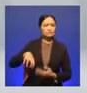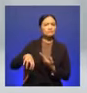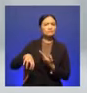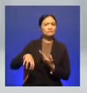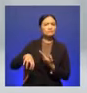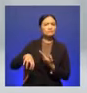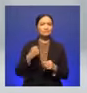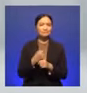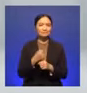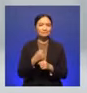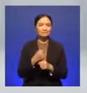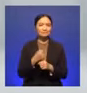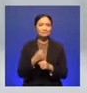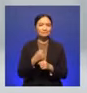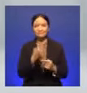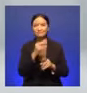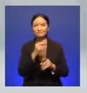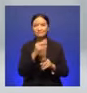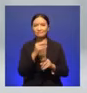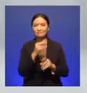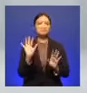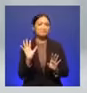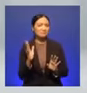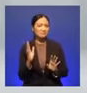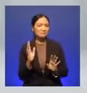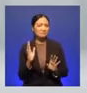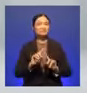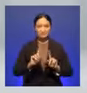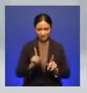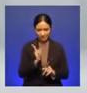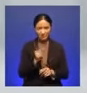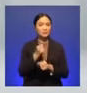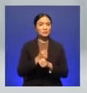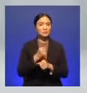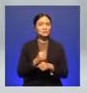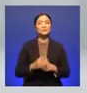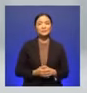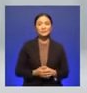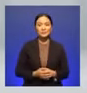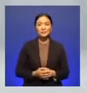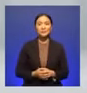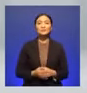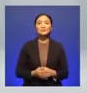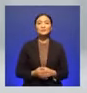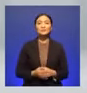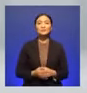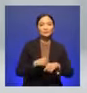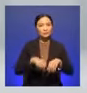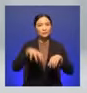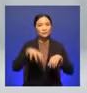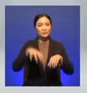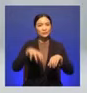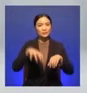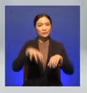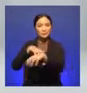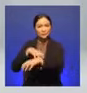านี่คือการทำงานเรื่องความเป็นธรรมทางสุขภาพและสังคมแต่มันจะซ่อนอยู่ภายใต้การทำงานทุกสำนักของเรานะคะ